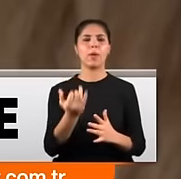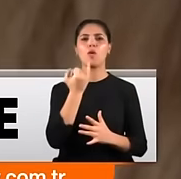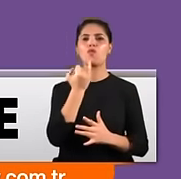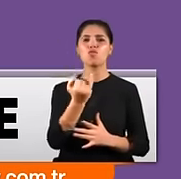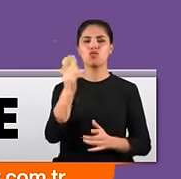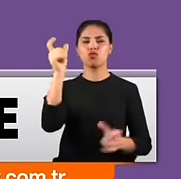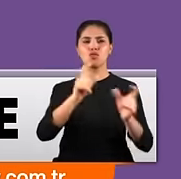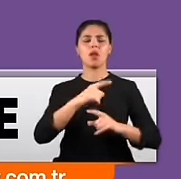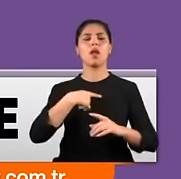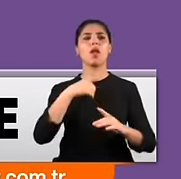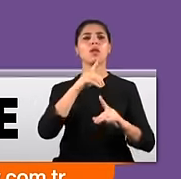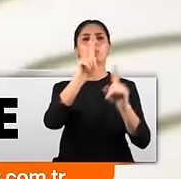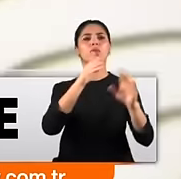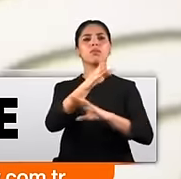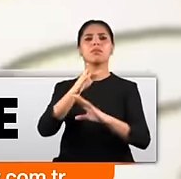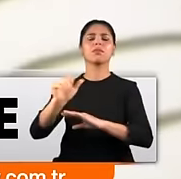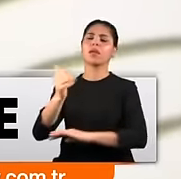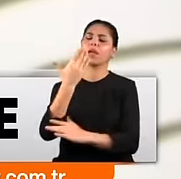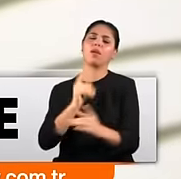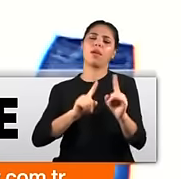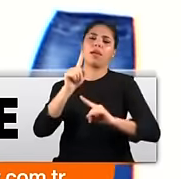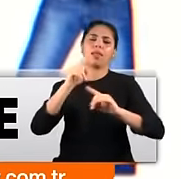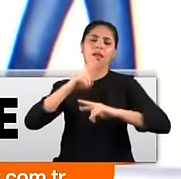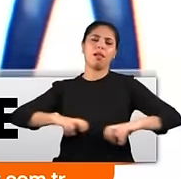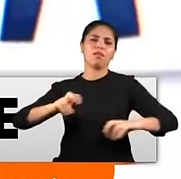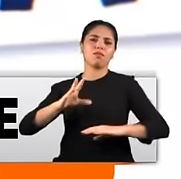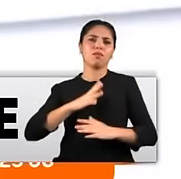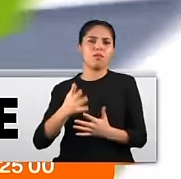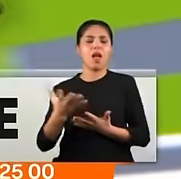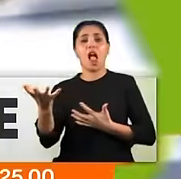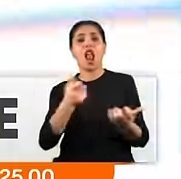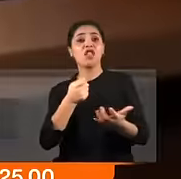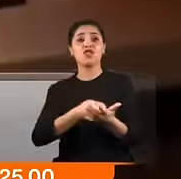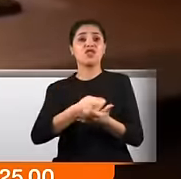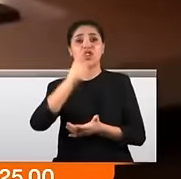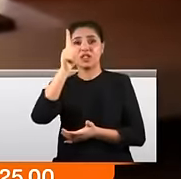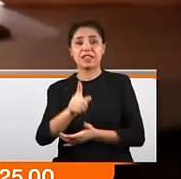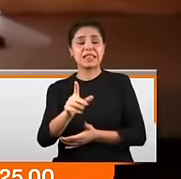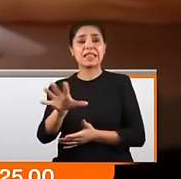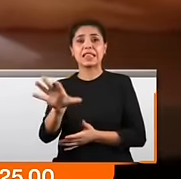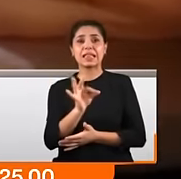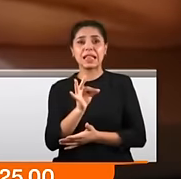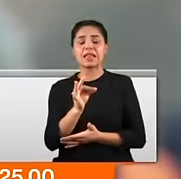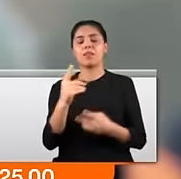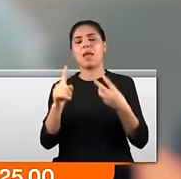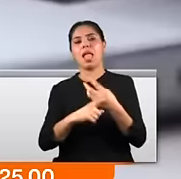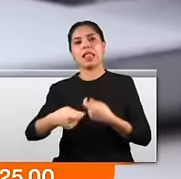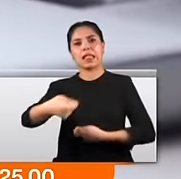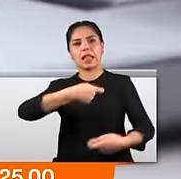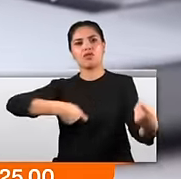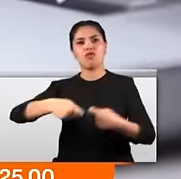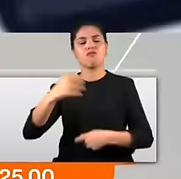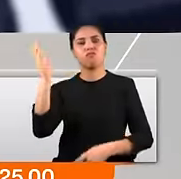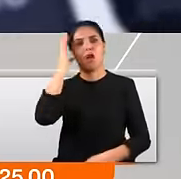çoğu reyon gezmeyi bıraktı, site site dolaşmaya başladı. Alışveriş için ilk tercih edilenler listesinde e-ticaret siteleri